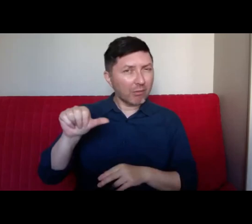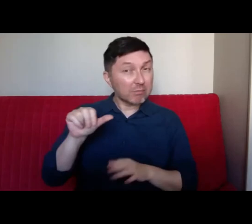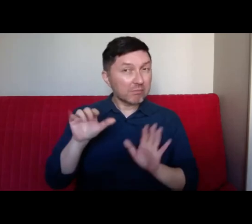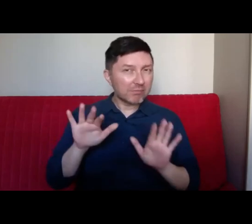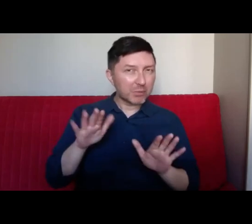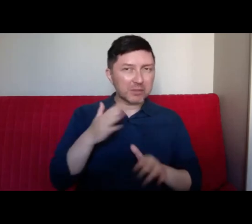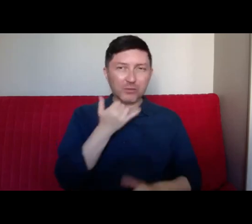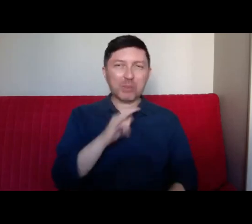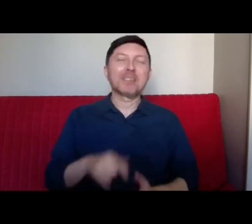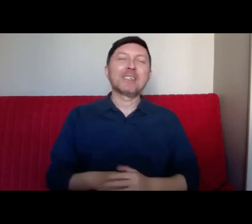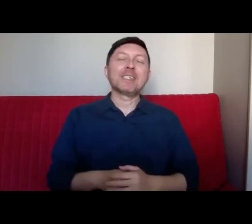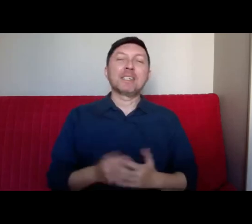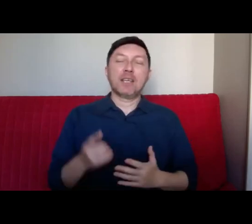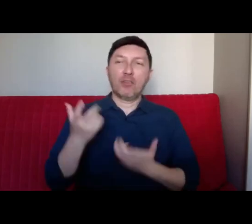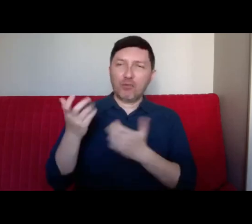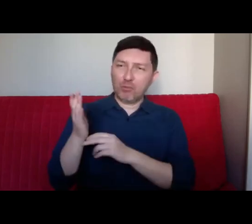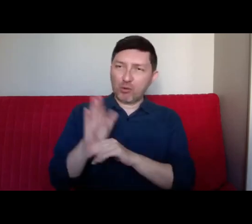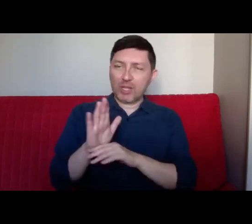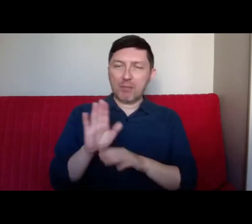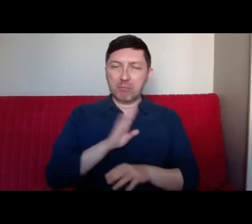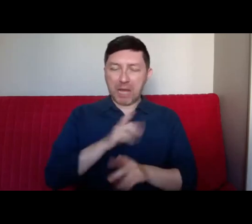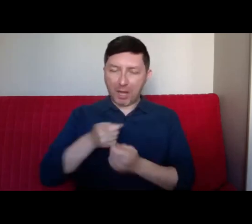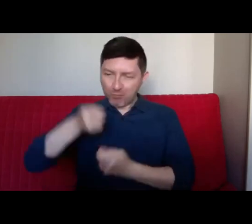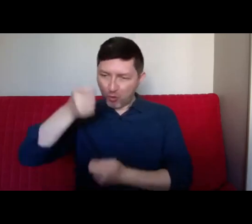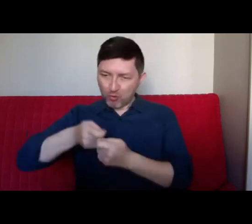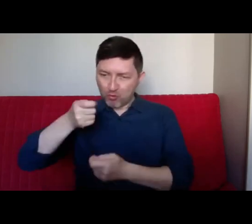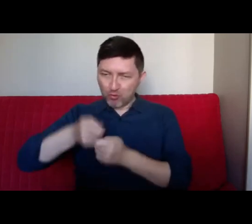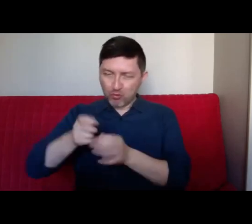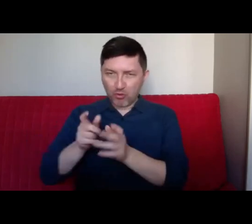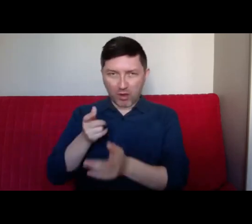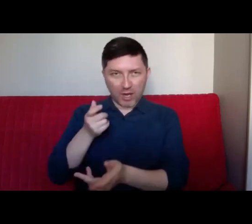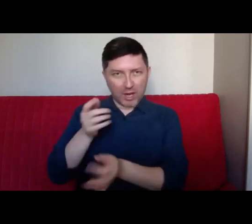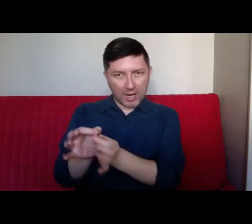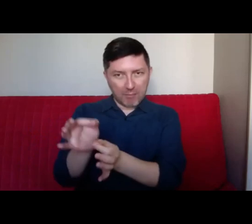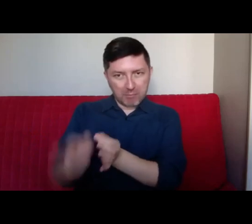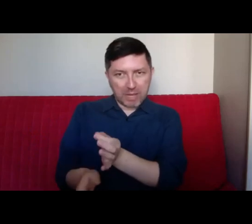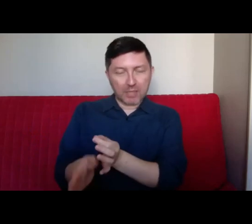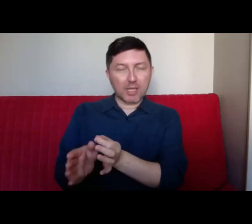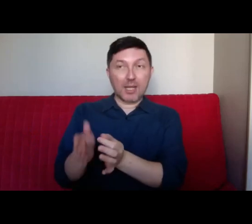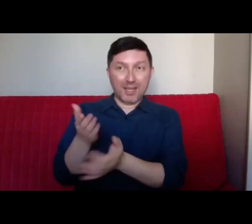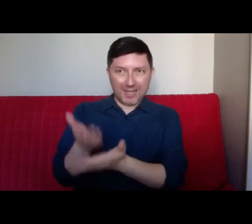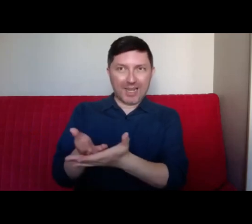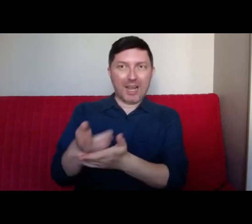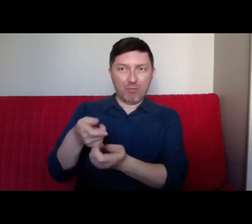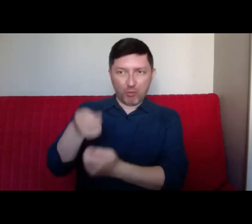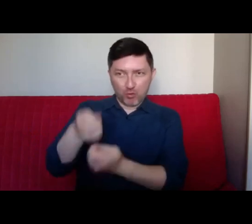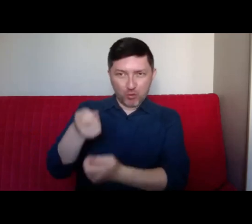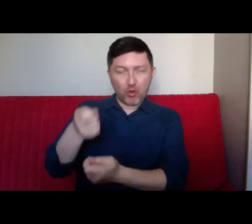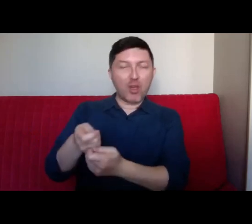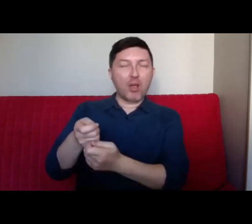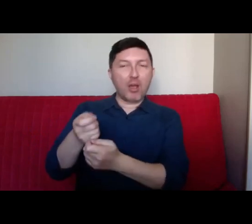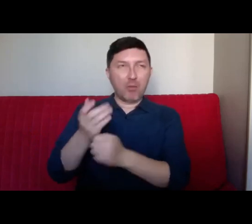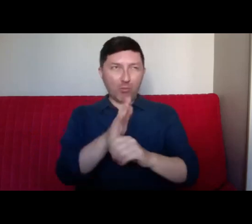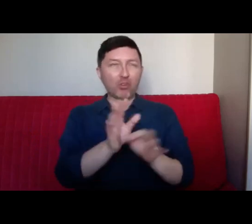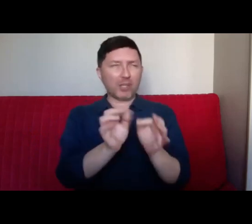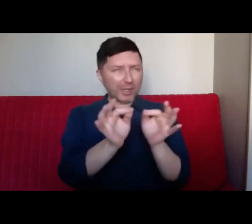qui souhaitait montrer, grâce aux mesures d'impact qui ont été faites chez elle, l'importance de montrer que ça marche, de montrer qu'il y a une méthodologie, de montrer